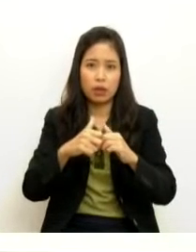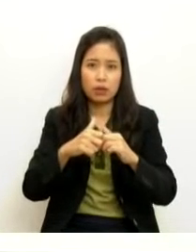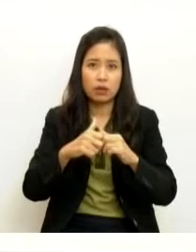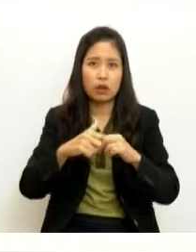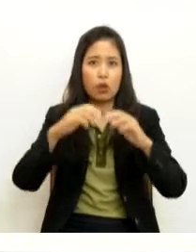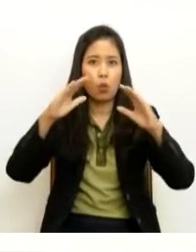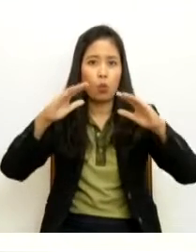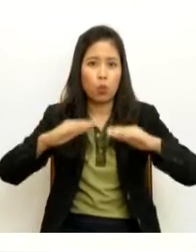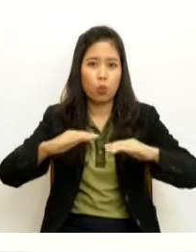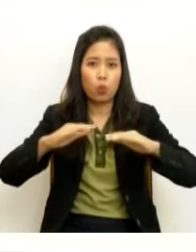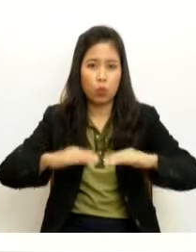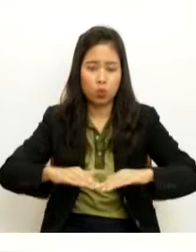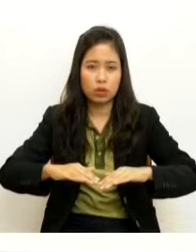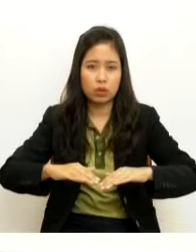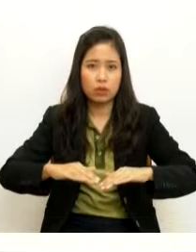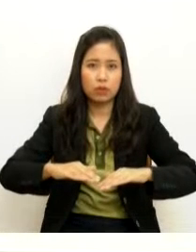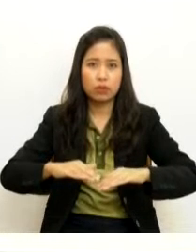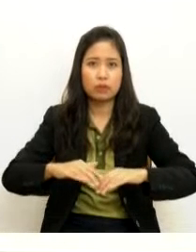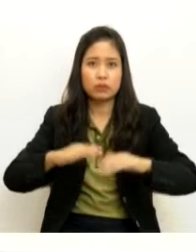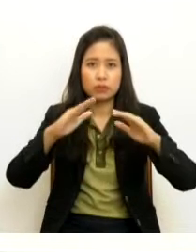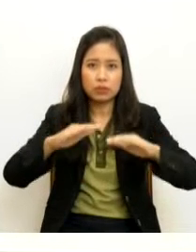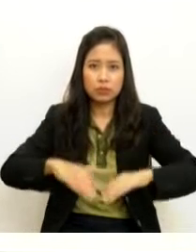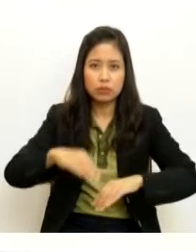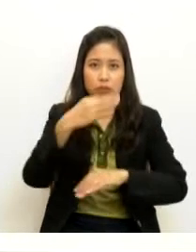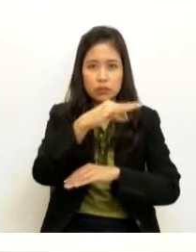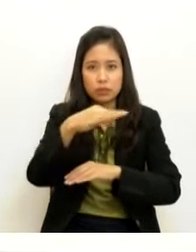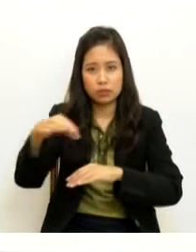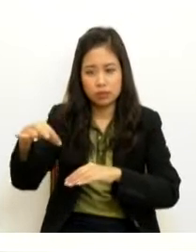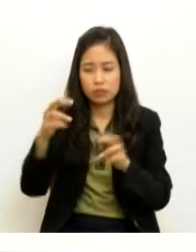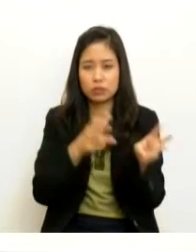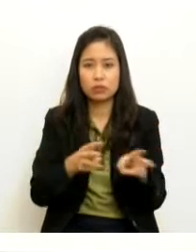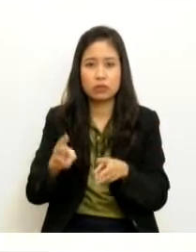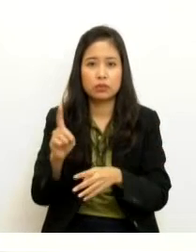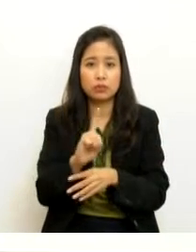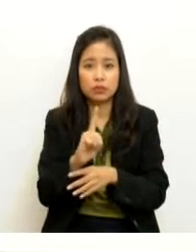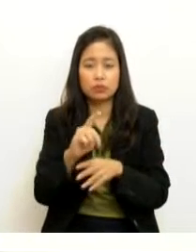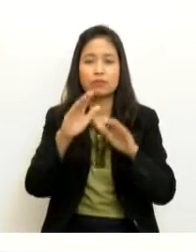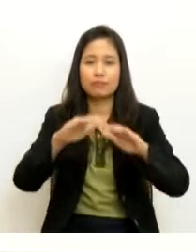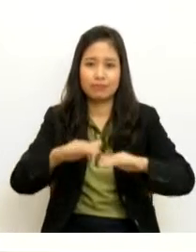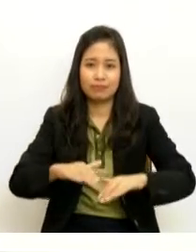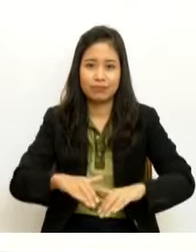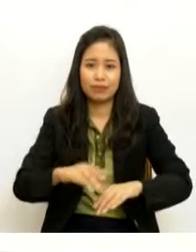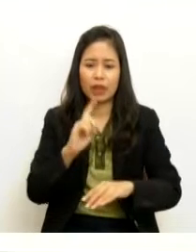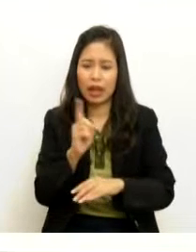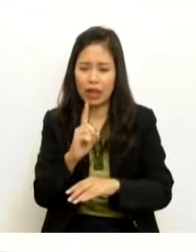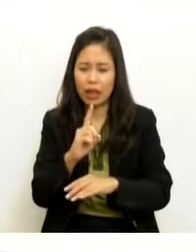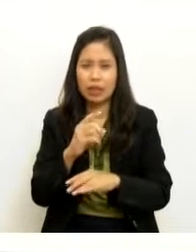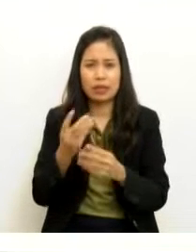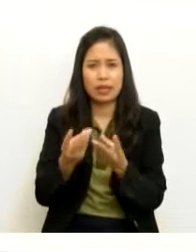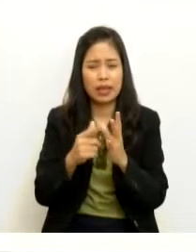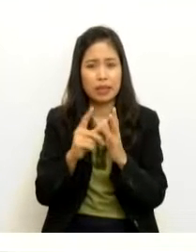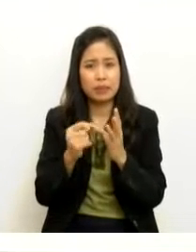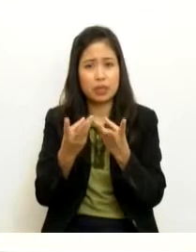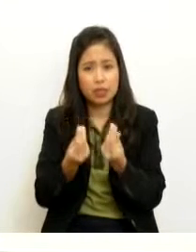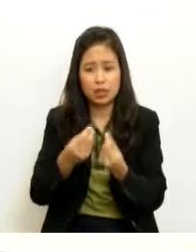ดเอกสารเหล่านั้นลงได้ด้วยวิธีใดอะไรที่มันเป็นเกิดจากเขตพื้นที่เกิดจากหน่ว